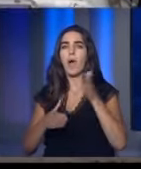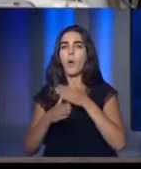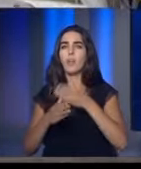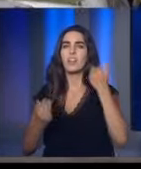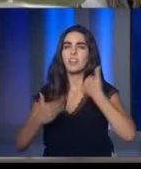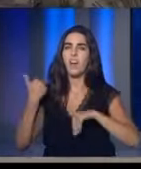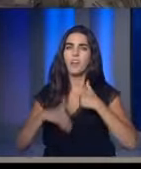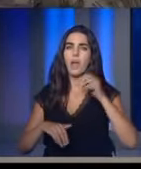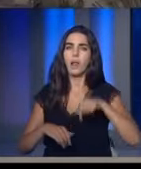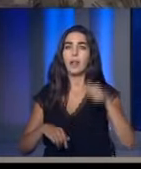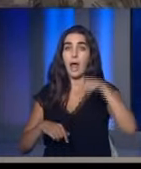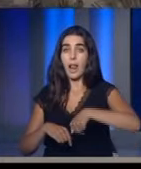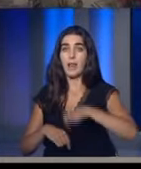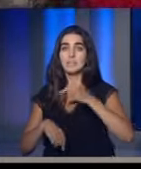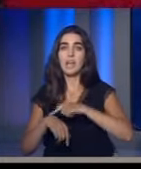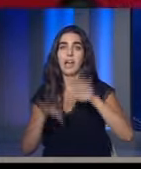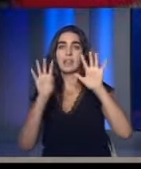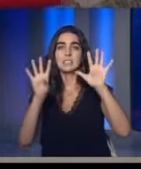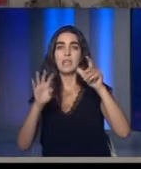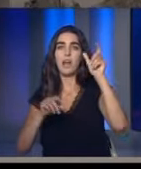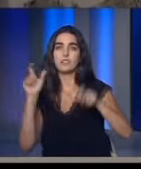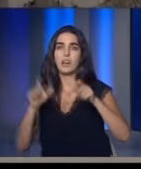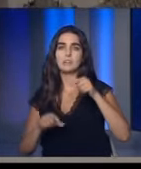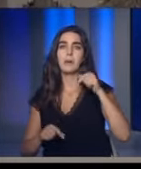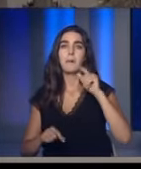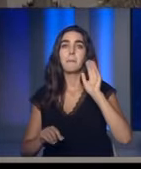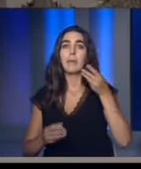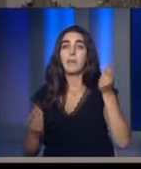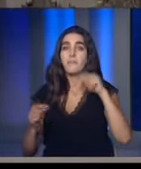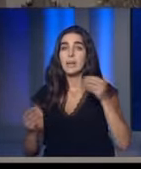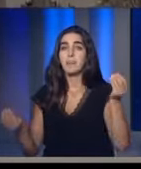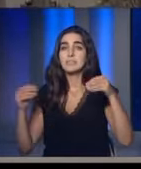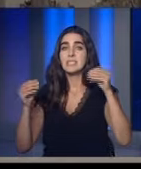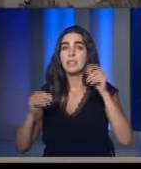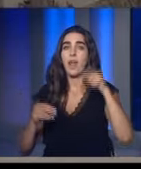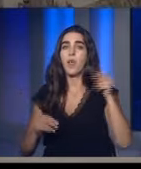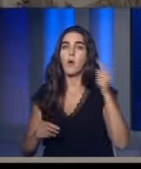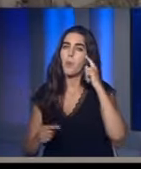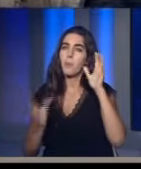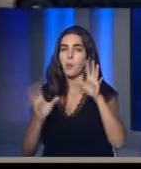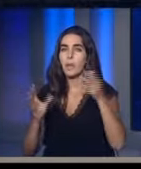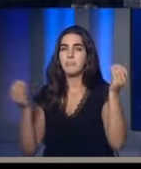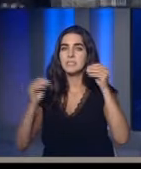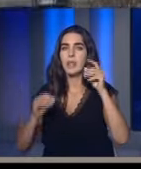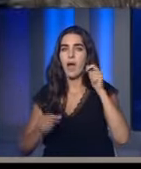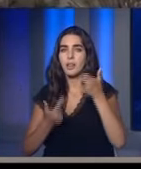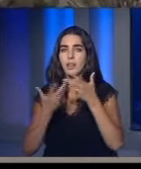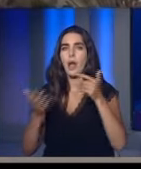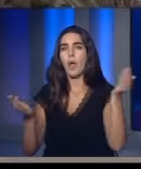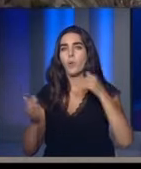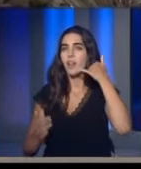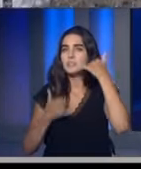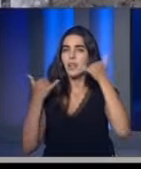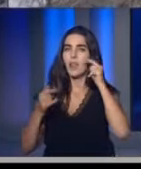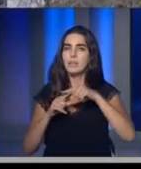الجزر التي اجتاحها، والحصيلة الأولية لضحاياه حتى الساعة 9 أشخاص، ومن المتوقع